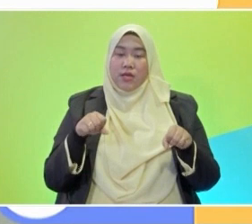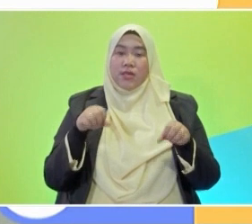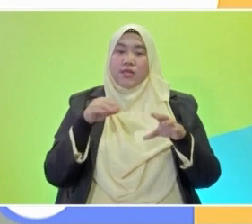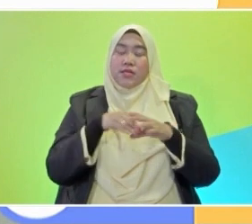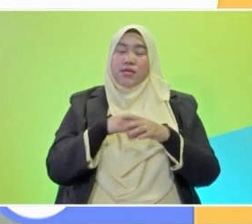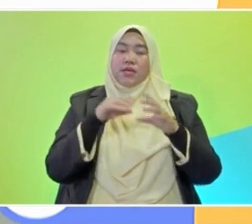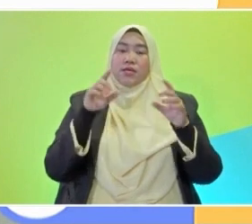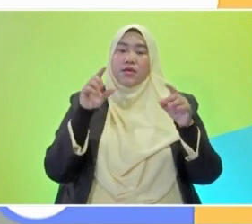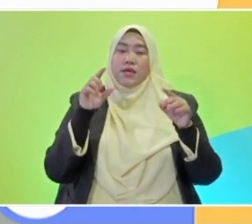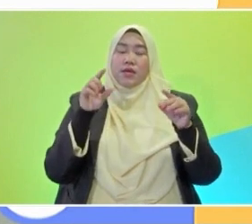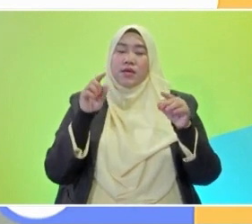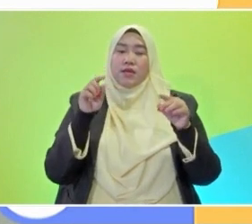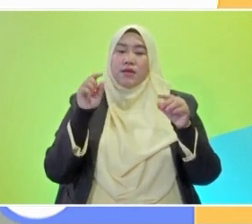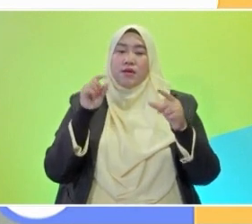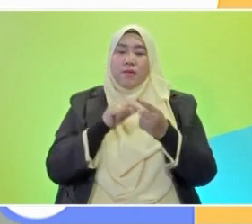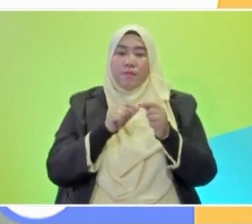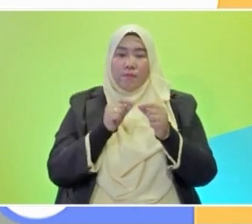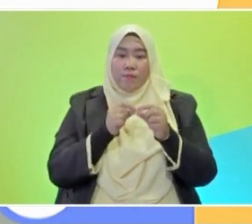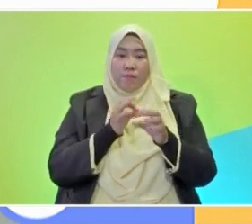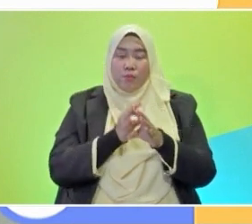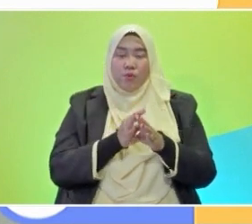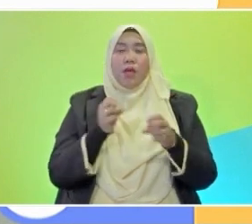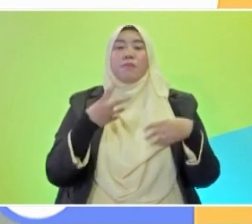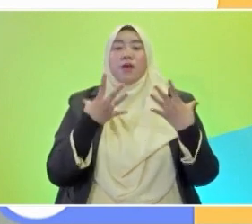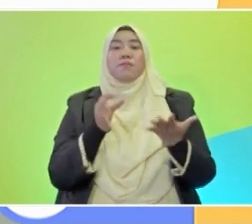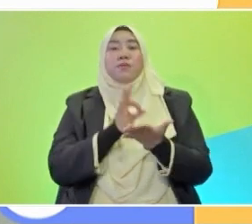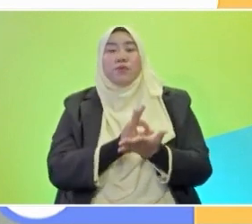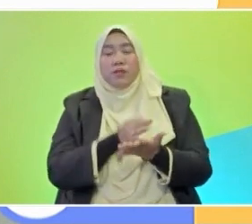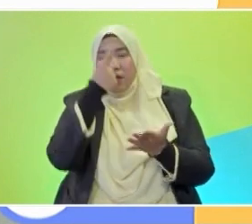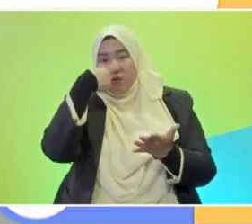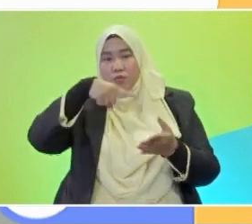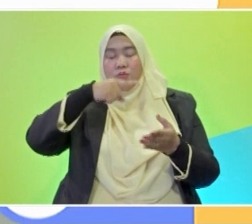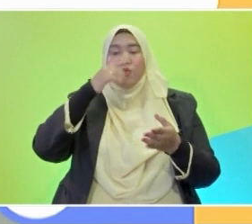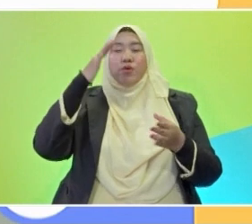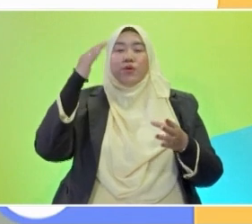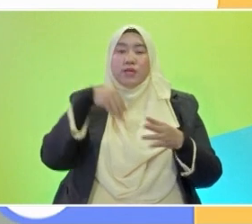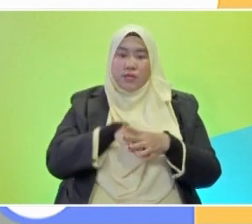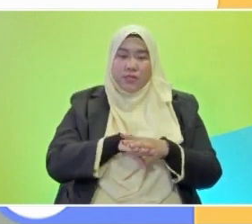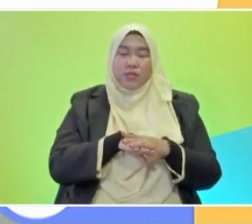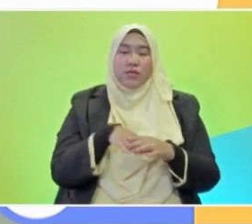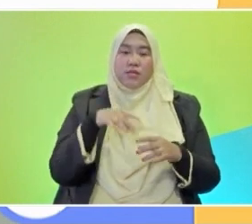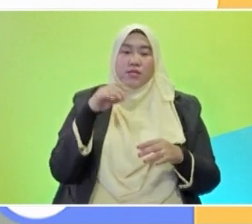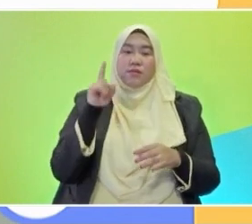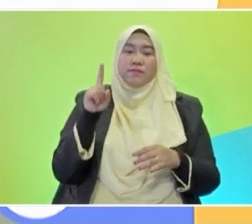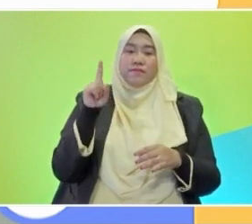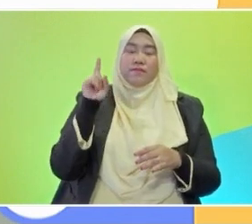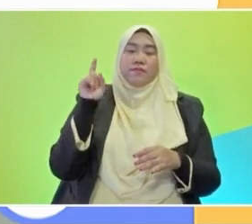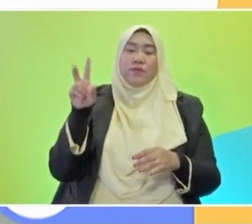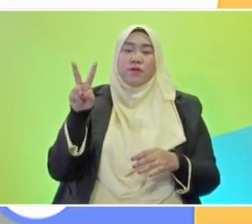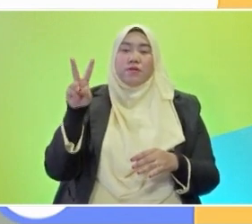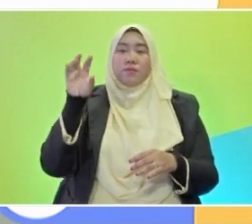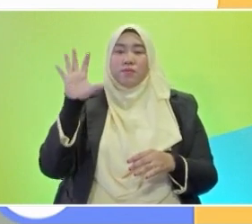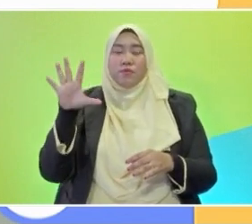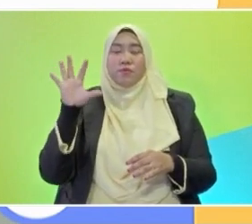berapa buah bak langkah yang diperlukan untuk mengisi 112.050 biji hutang